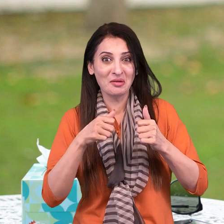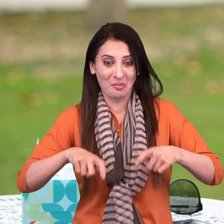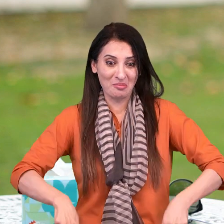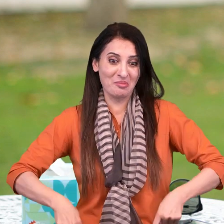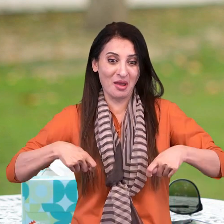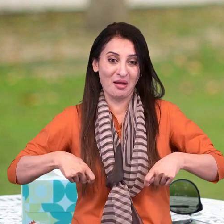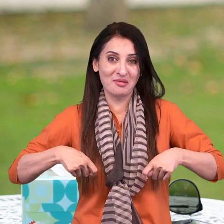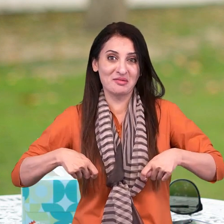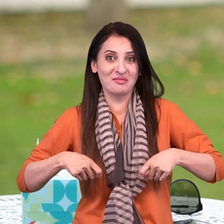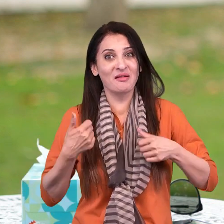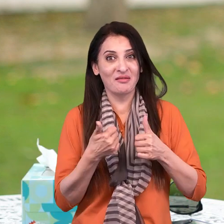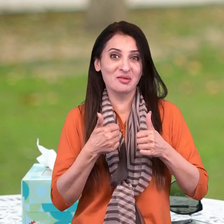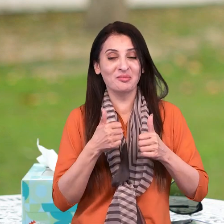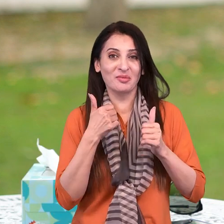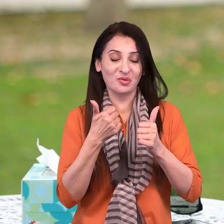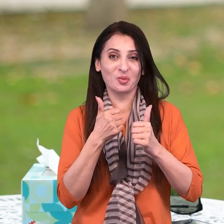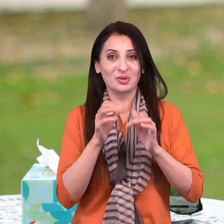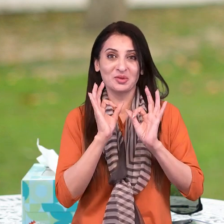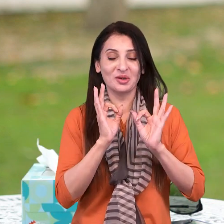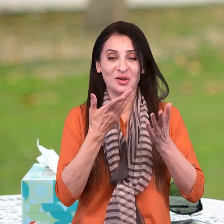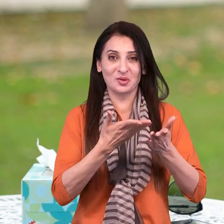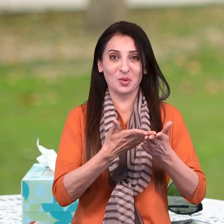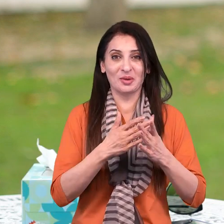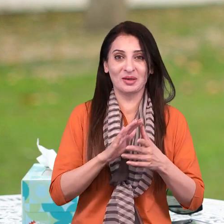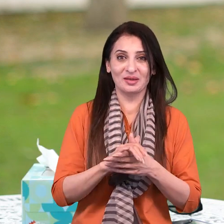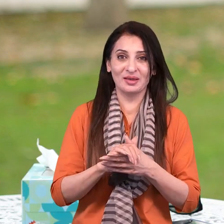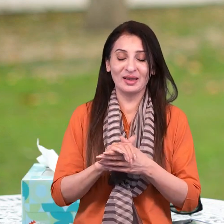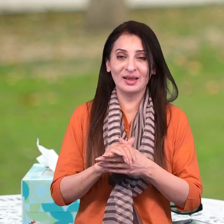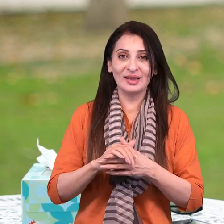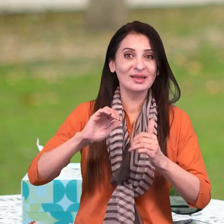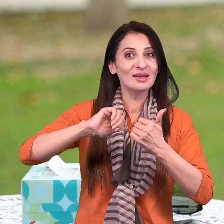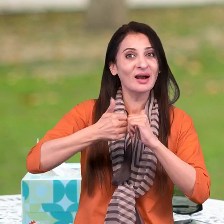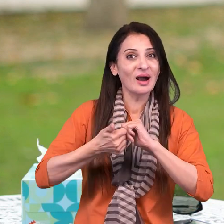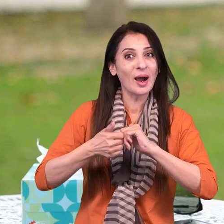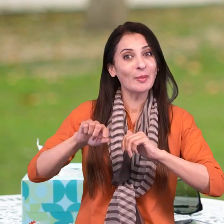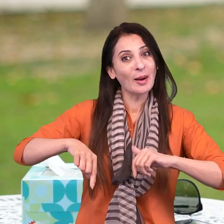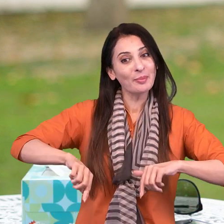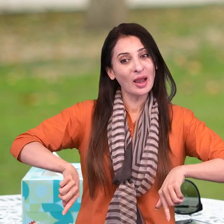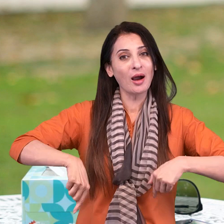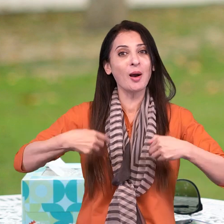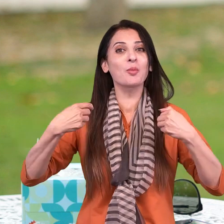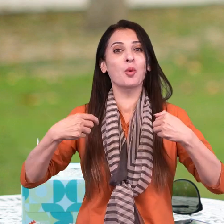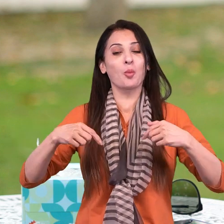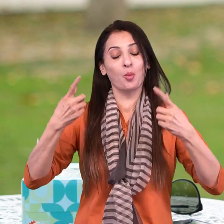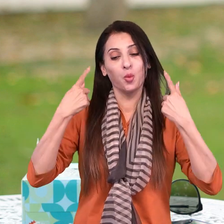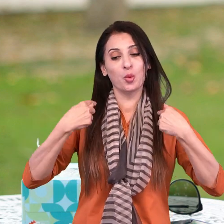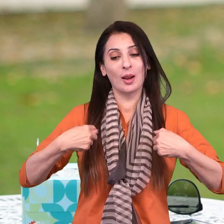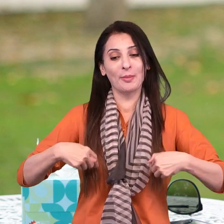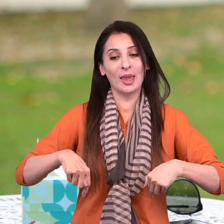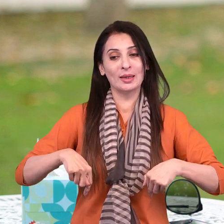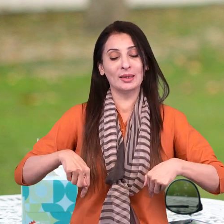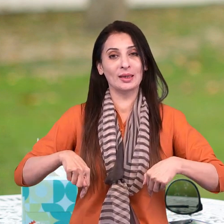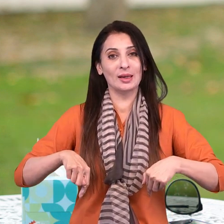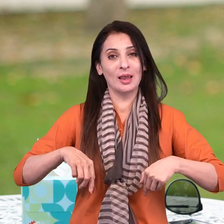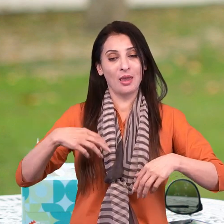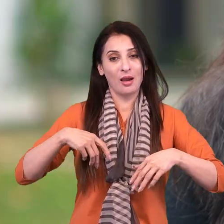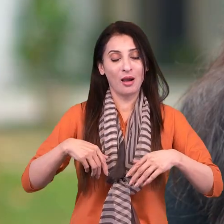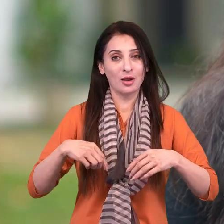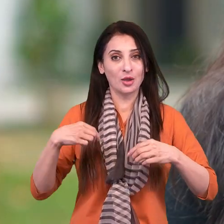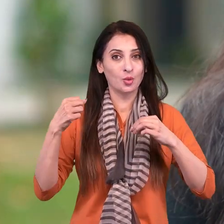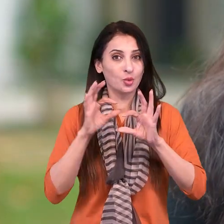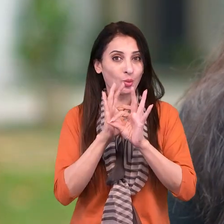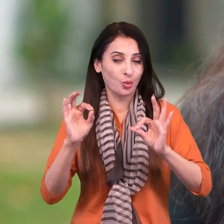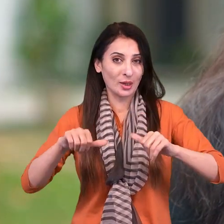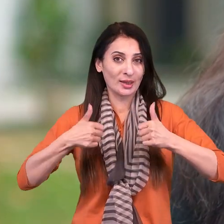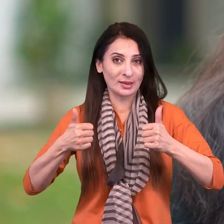है वो प्रेस कर रही है कि भाई तुम तो पहना करो ये पैंट्स और बिकॉज यू लुक गुड. सो यू सी, इट डिपेंड्स हाउ यू कैरी योर सेल्फ.